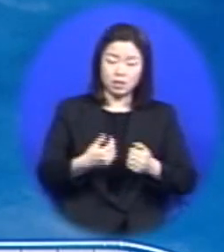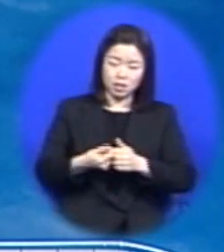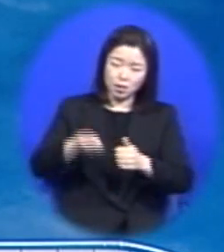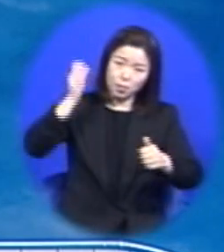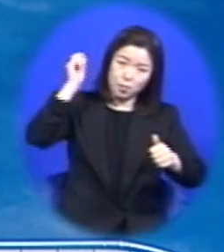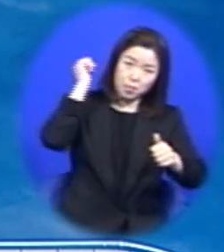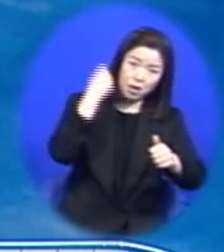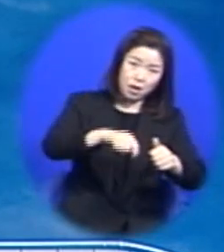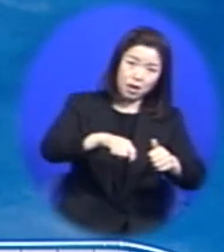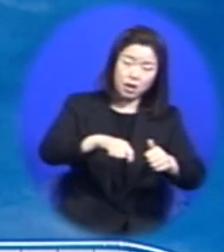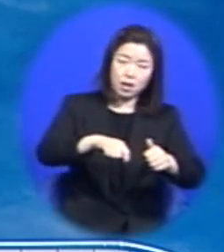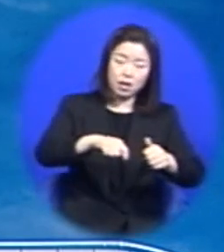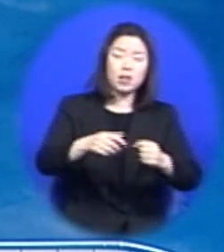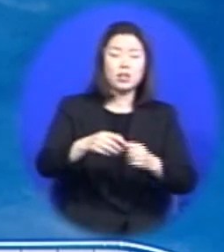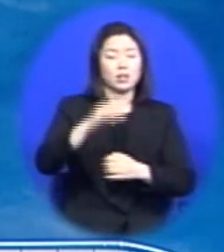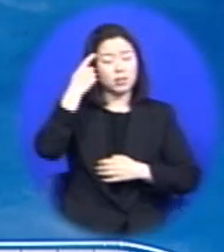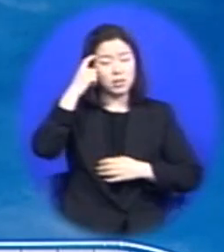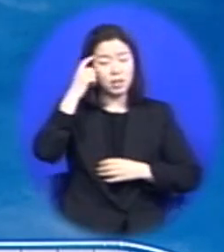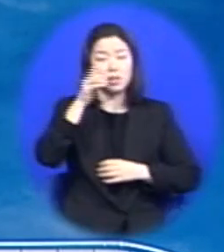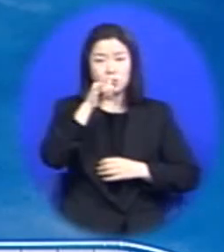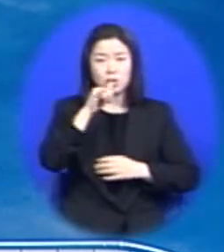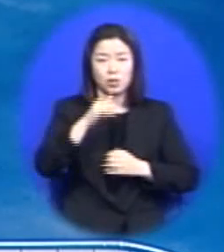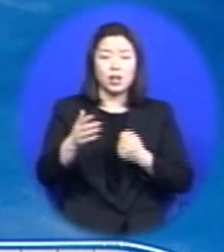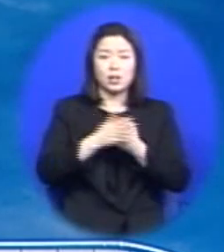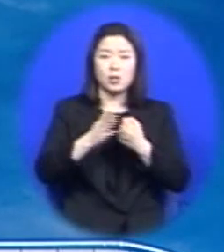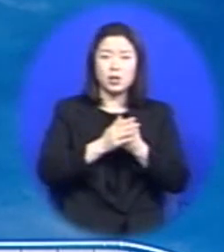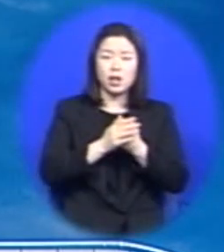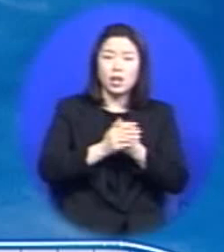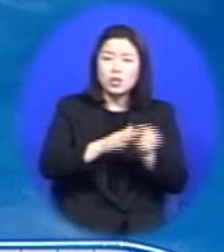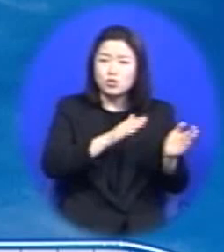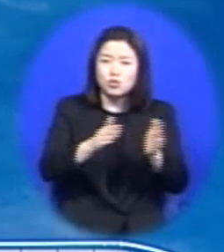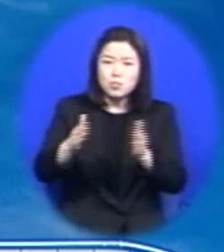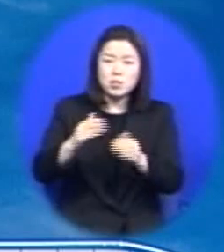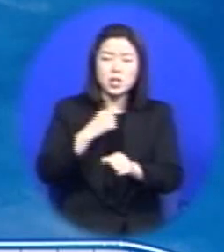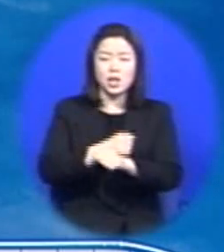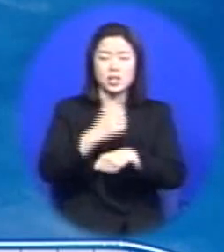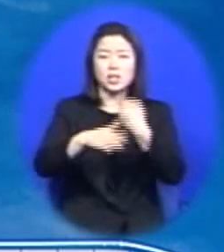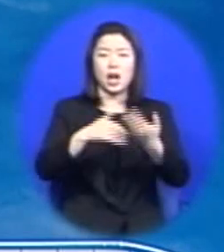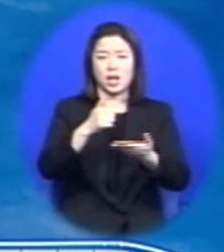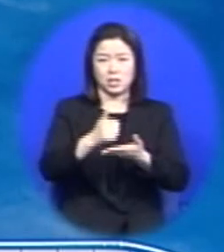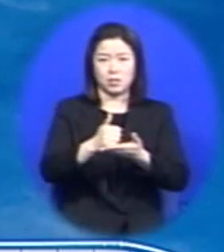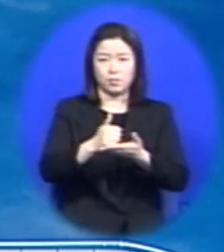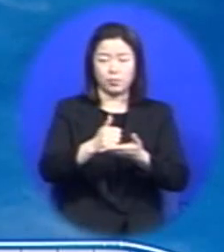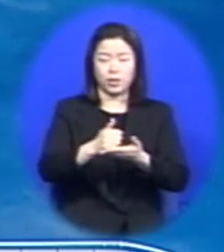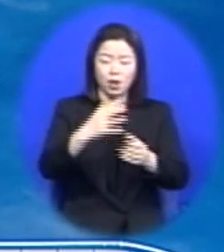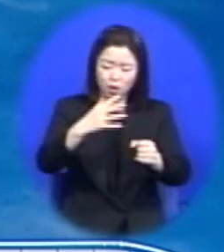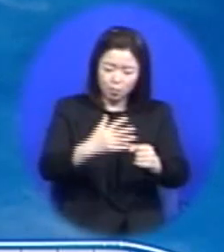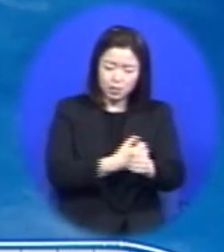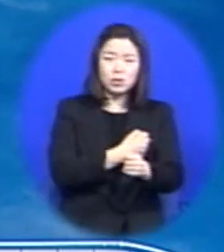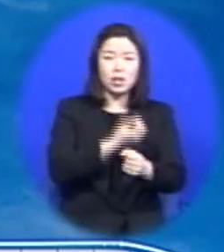하나님, 여호와 이레 하나님, 엄청난 축복의 눈이 그때서야 아브라함에게 열립니다.